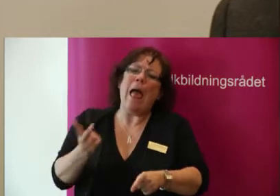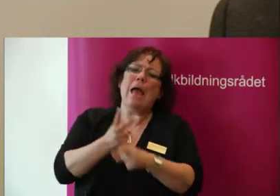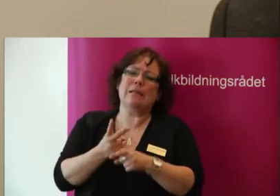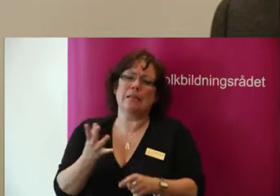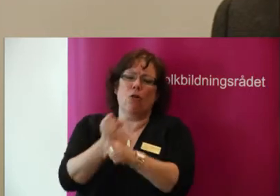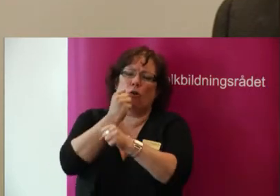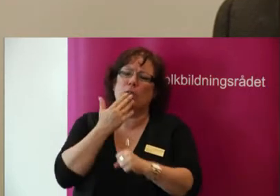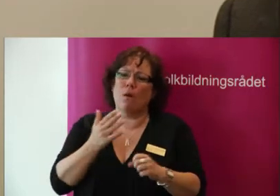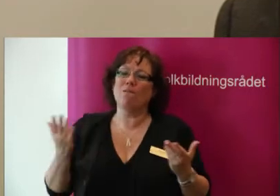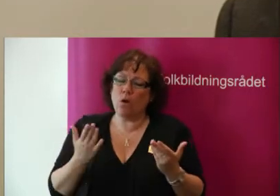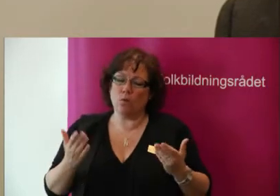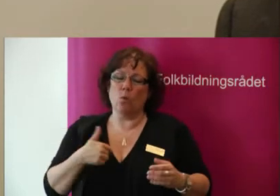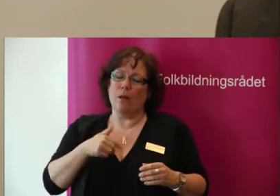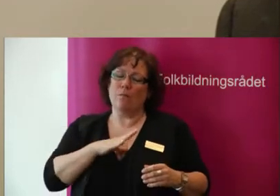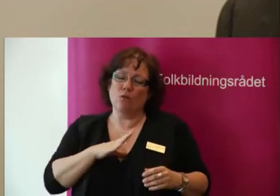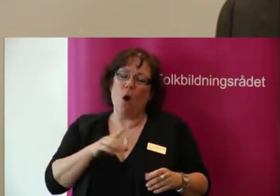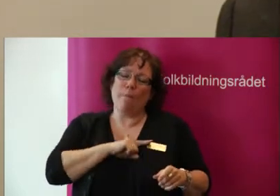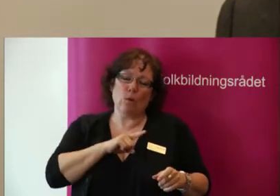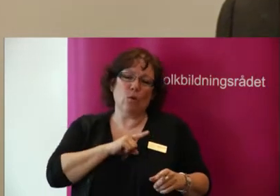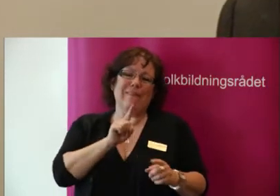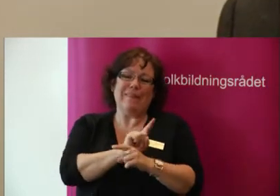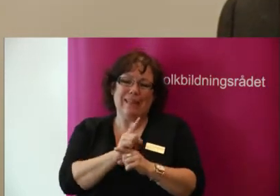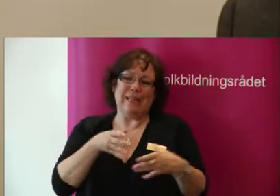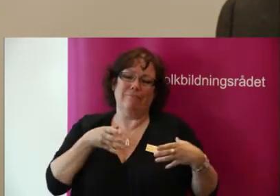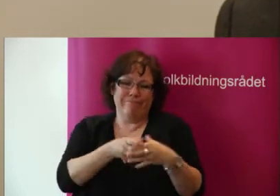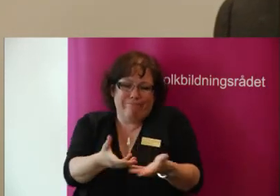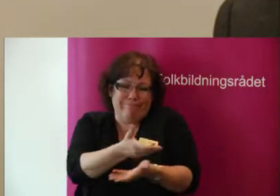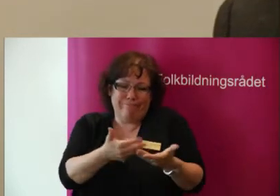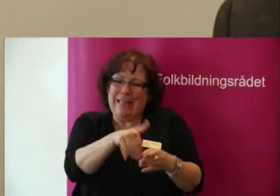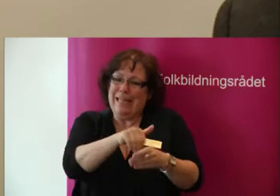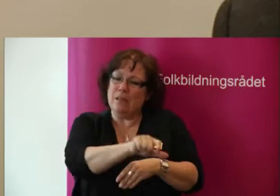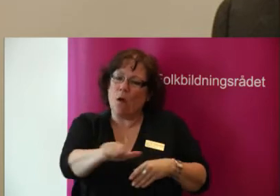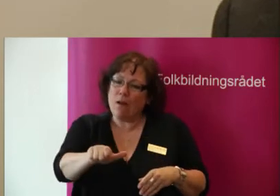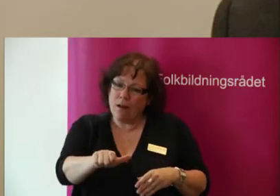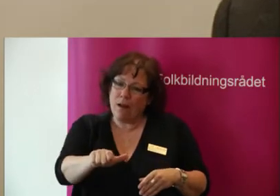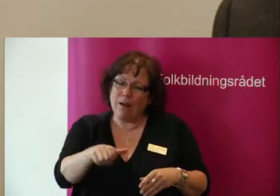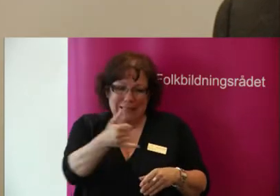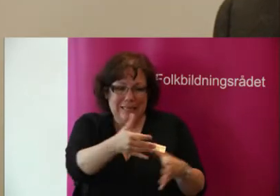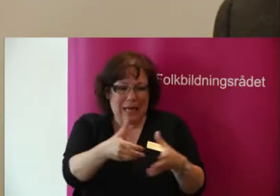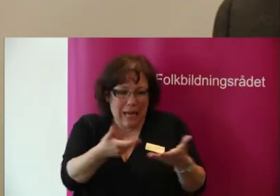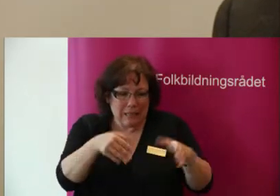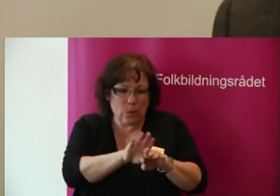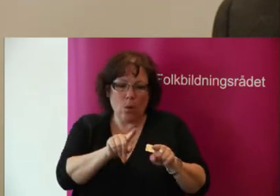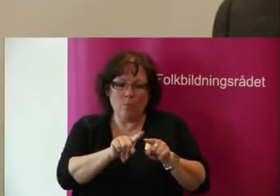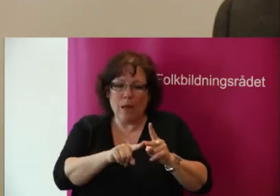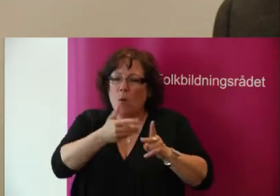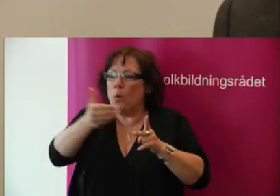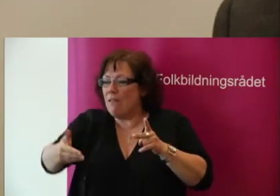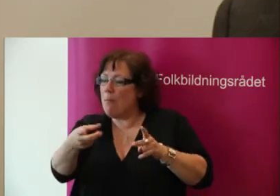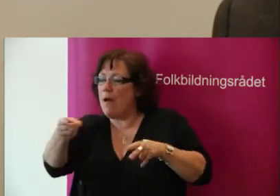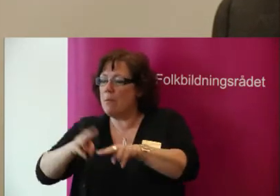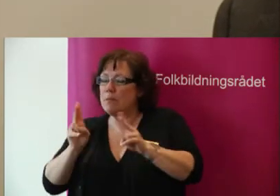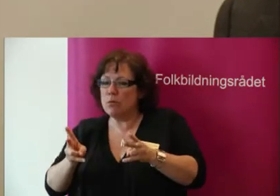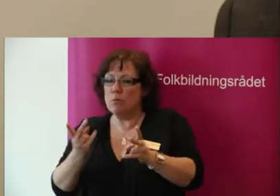är ju det här att man tillbringar mycket tid med deltagarna i klassrummet, på andra ställen. Man lär